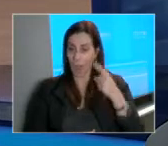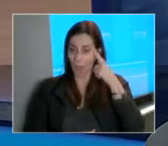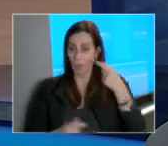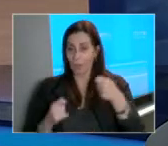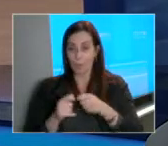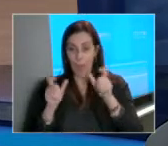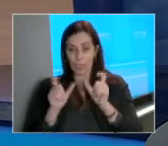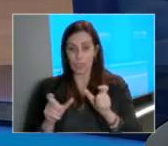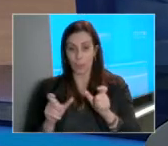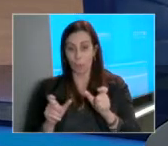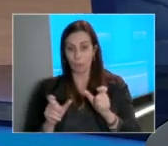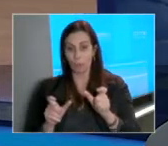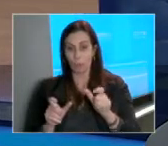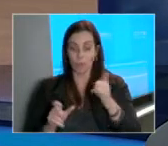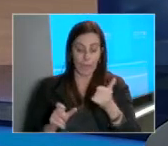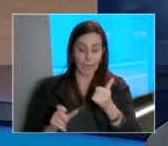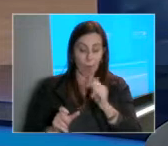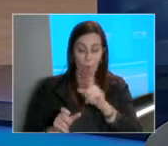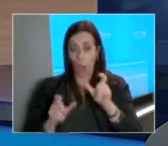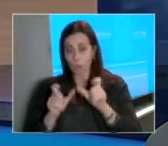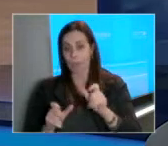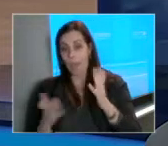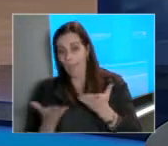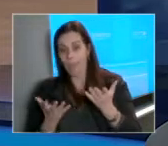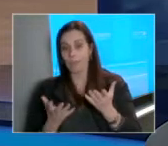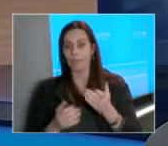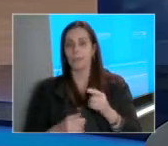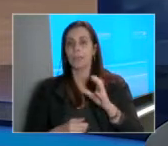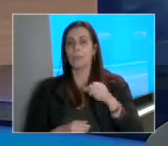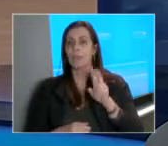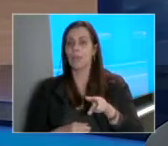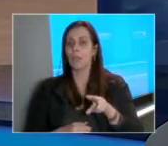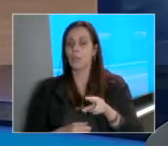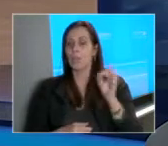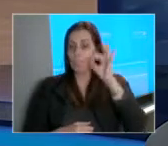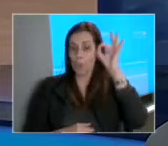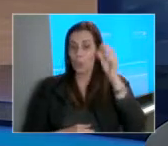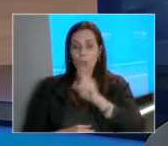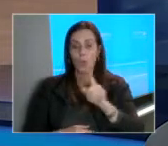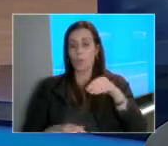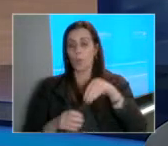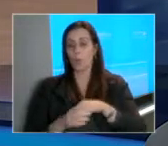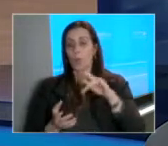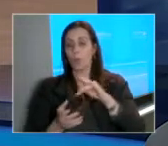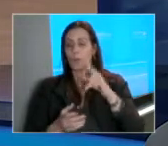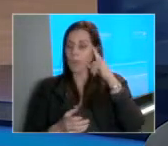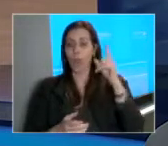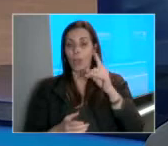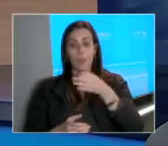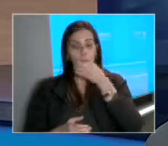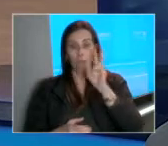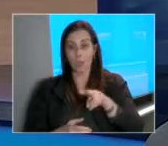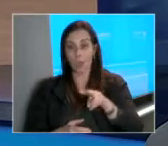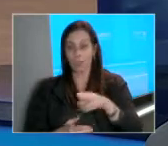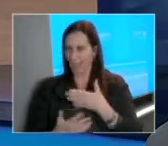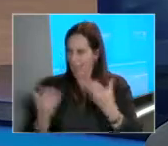הדעות לגבי החסינות, כן חסינות, לא חסינות, באיזה אופן וכולי, האם יש איזשהו סיכוי שהם לא יהיו מתוך פוזיציה? זאת אומרת, האם יש